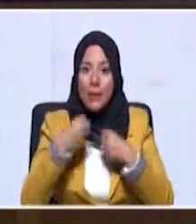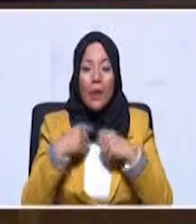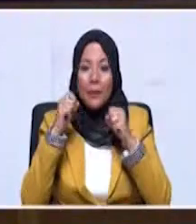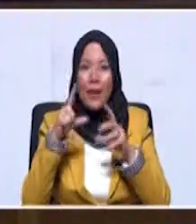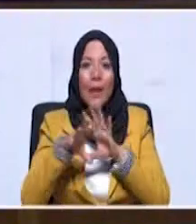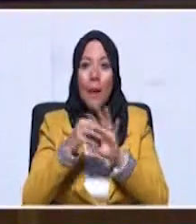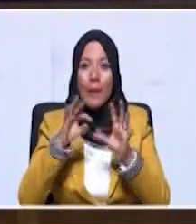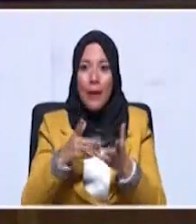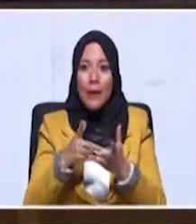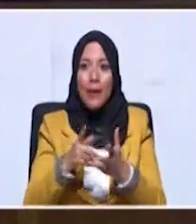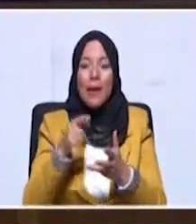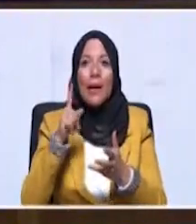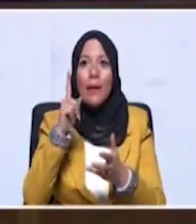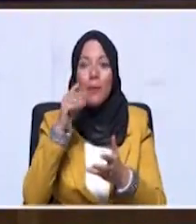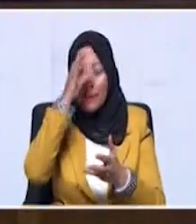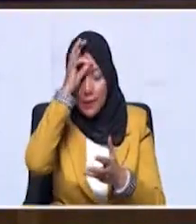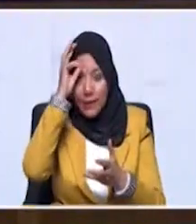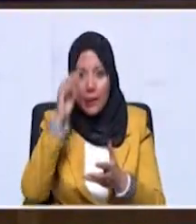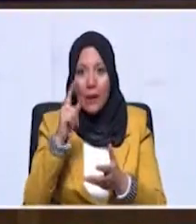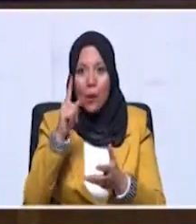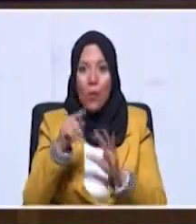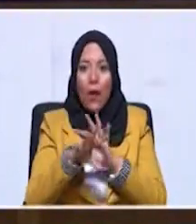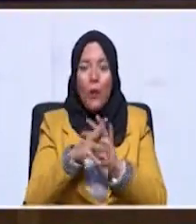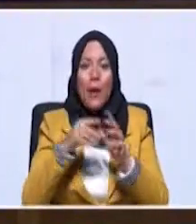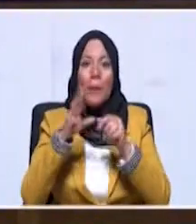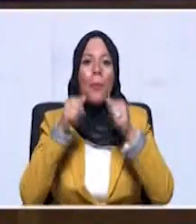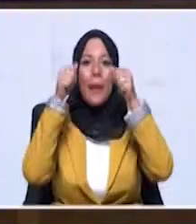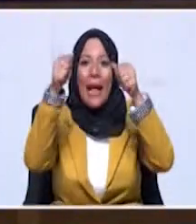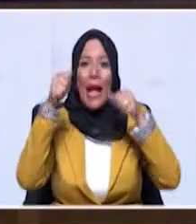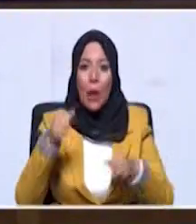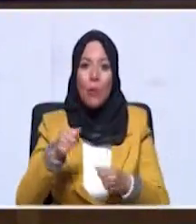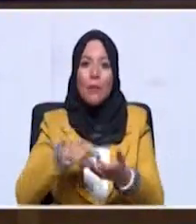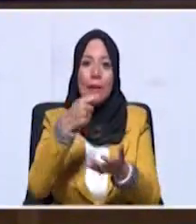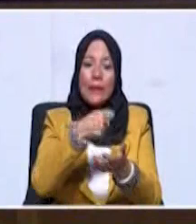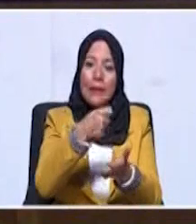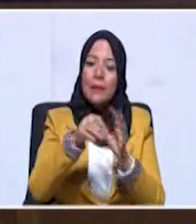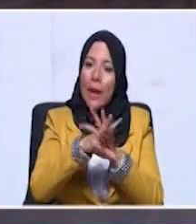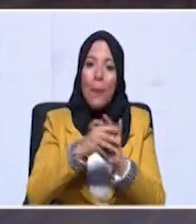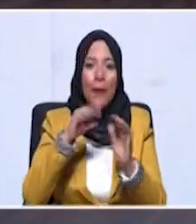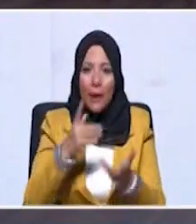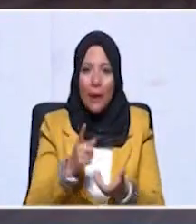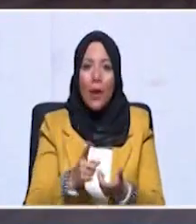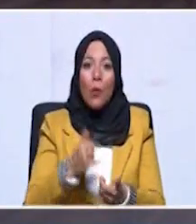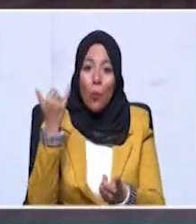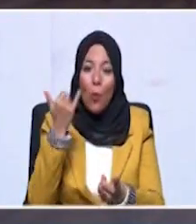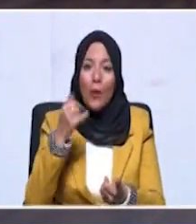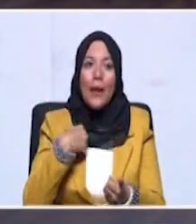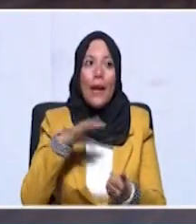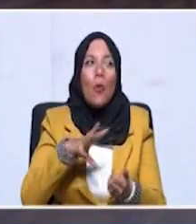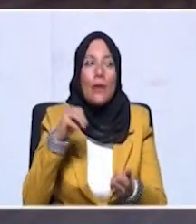ونضع خريطه او نضع يعني بيسموها جدول اعمال اه نعم لهذا الشهر الكريم خصوصا احنا